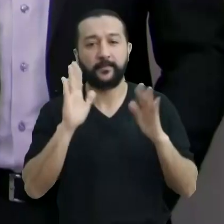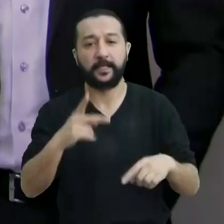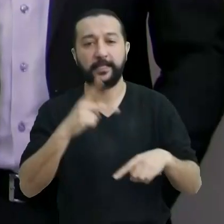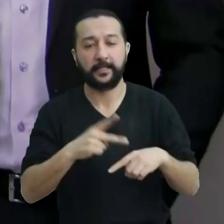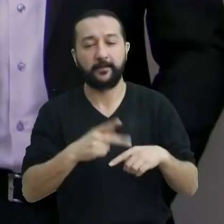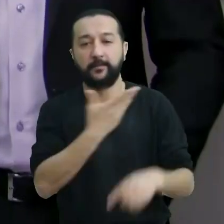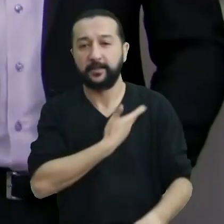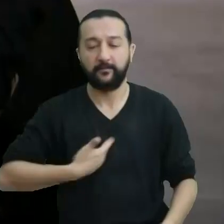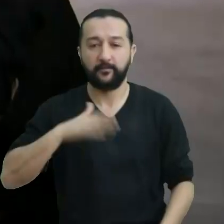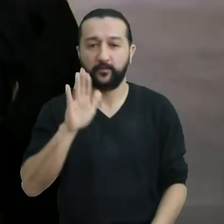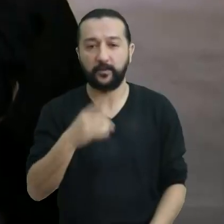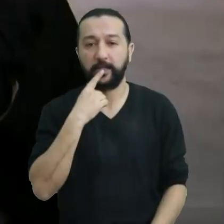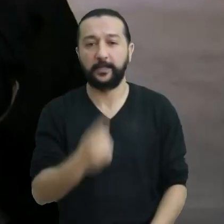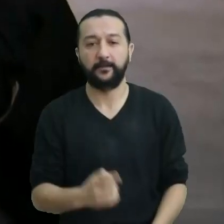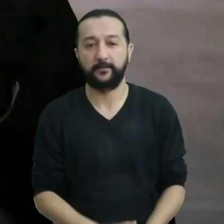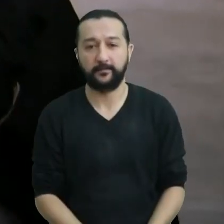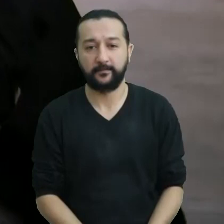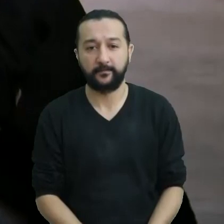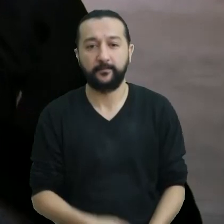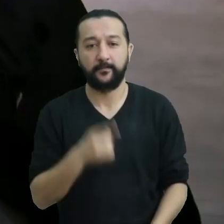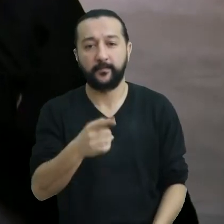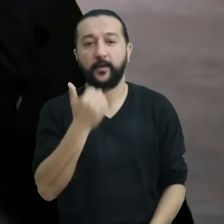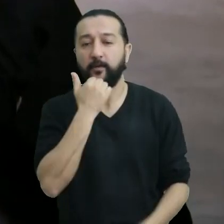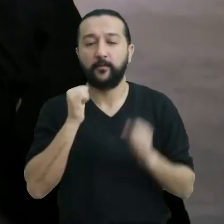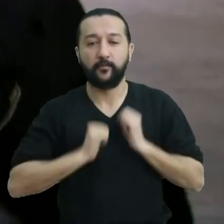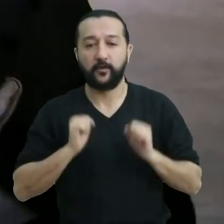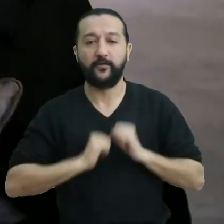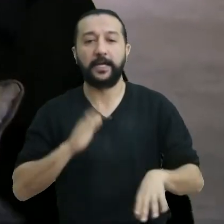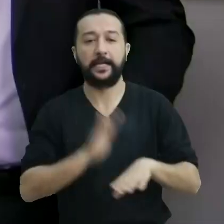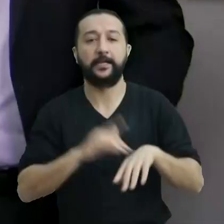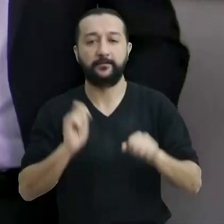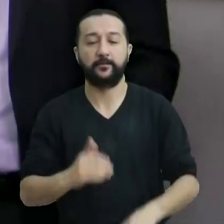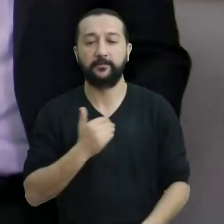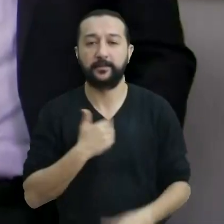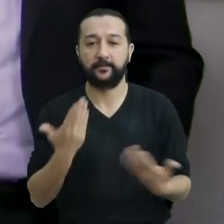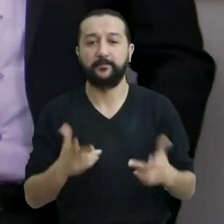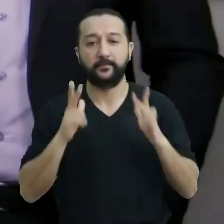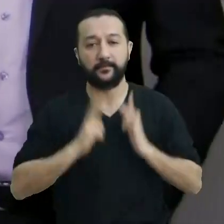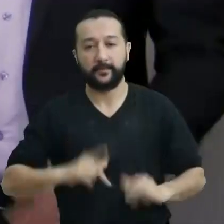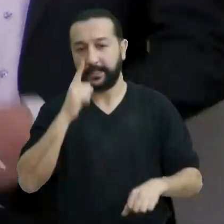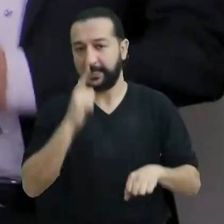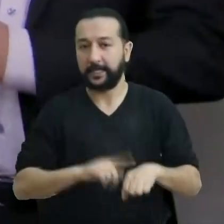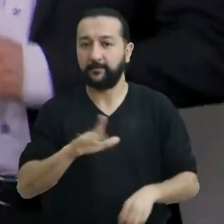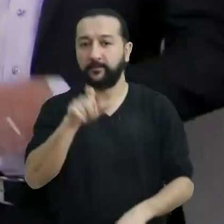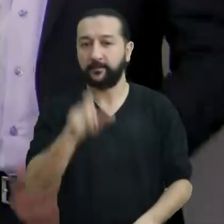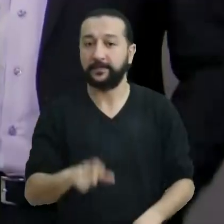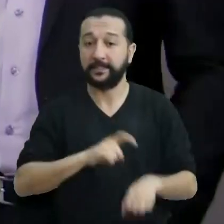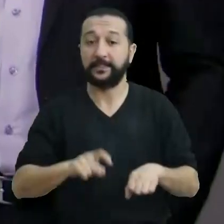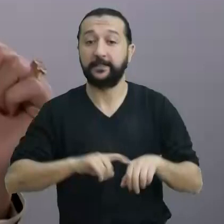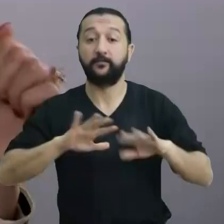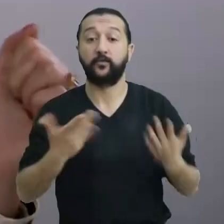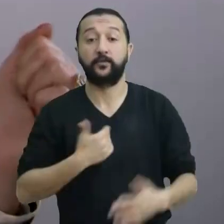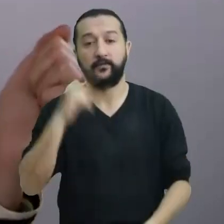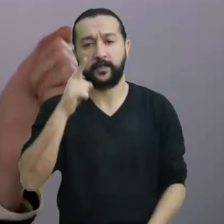Zarp kurban oluyorum ya. Prova yapıyordum ya. Oh. İnanmıyorum. Ay benim sinirlerim